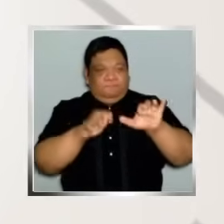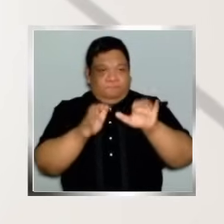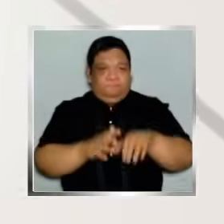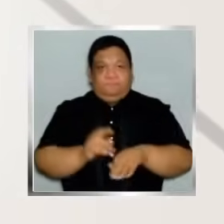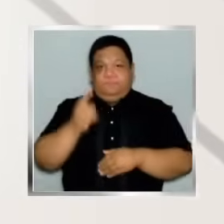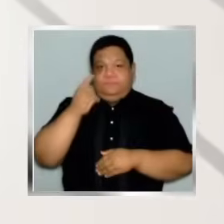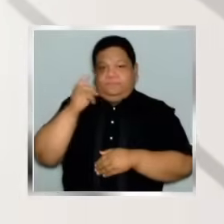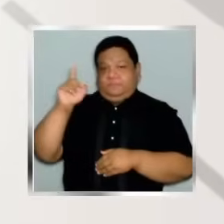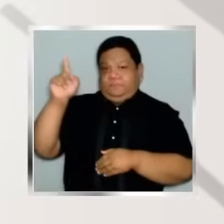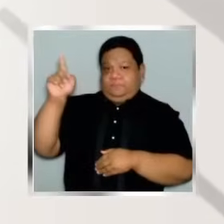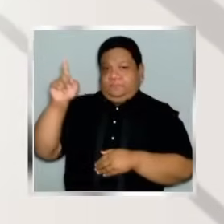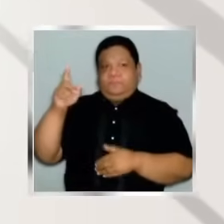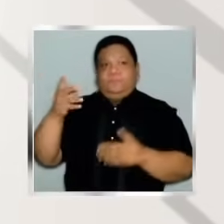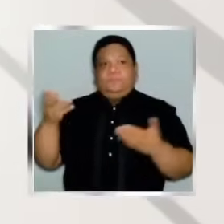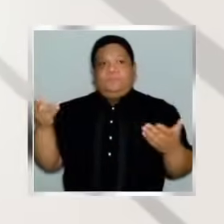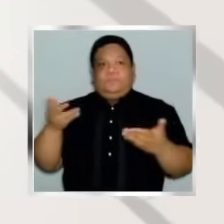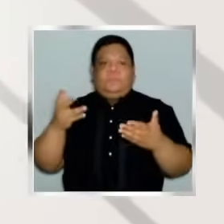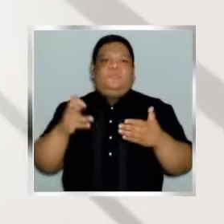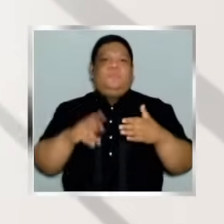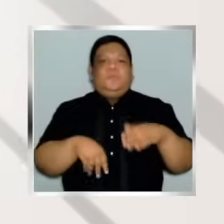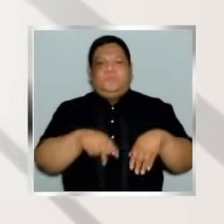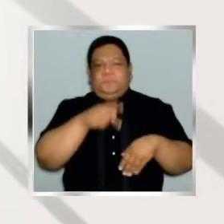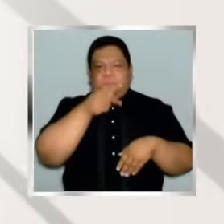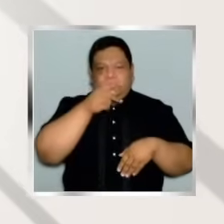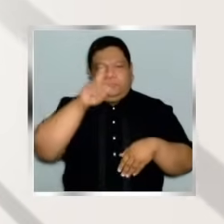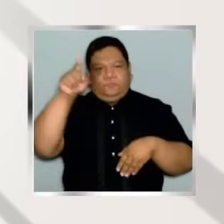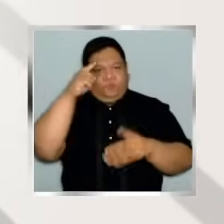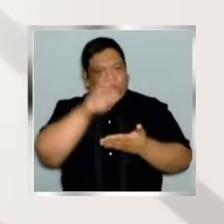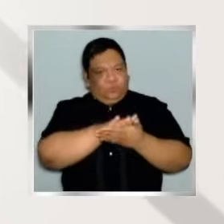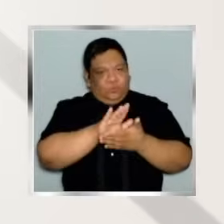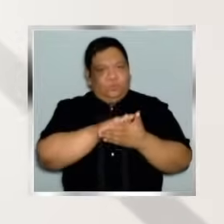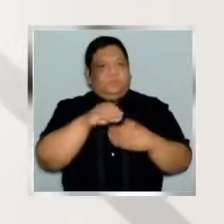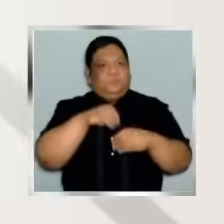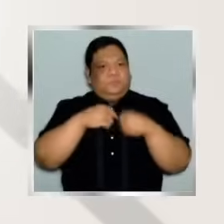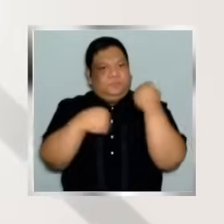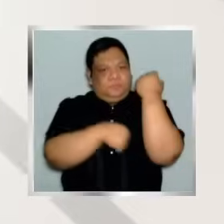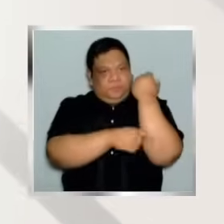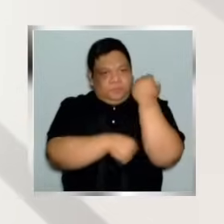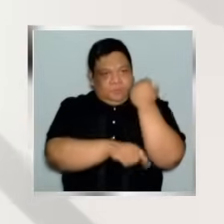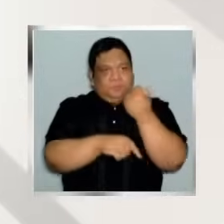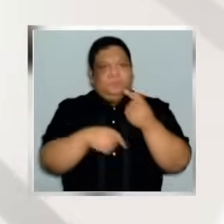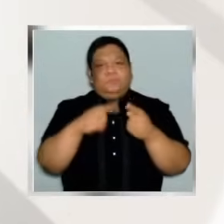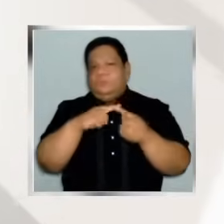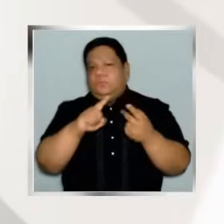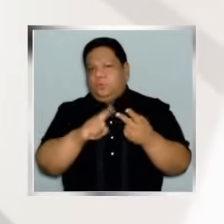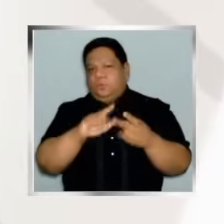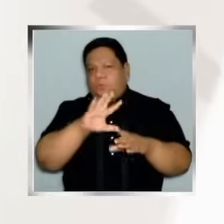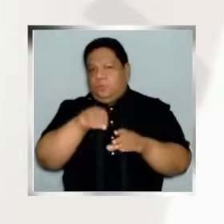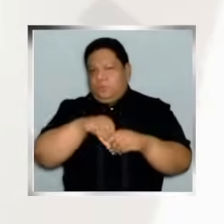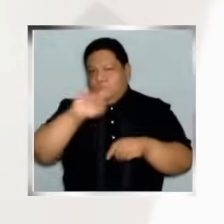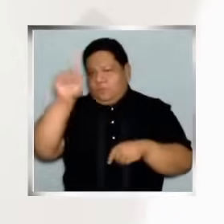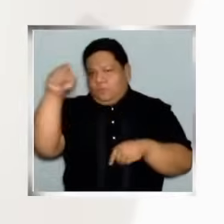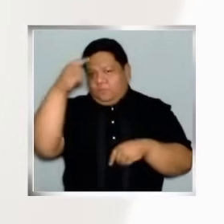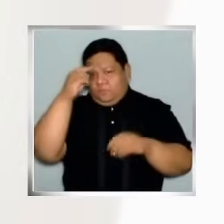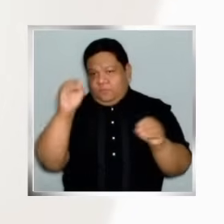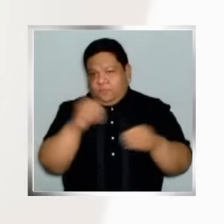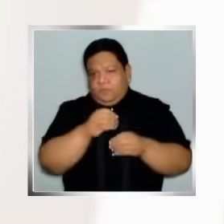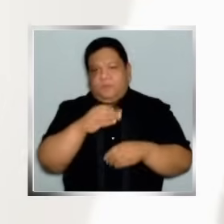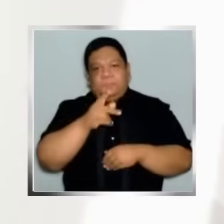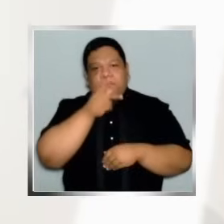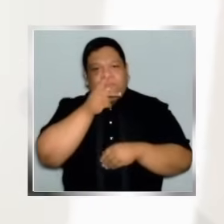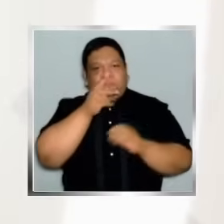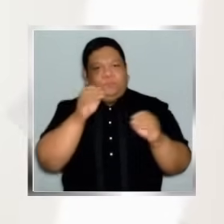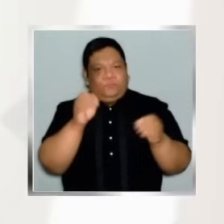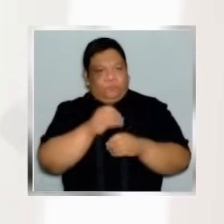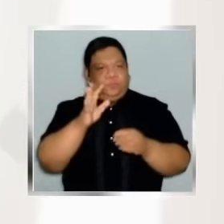private schools sa Zambales. Wala ring pasok sa mga tanggapan ng gobyerno at mga pribadong opisina sa lalawigan. Sa Bulacan